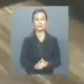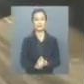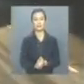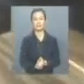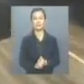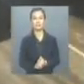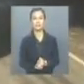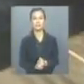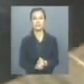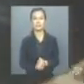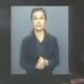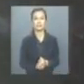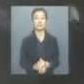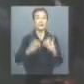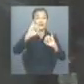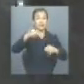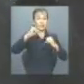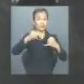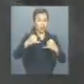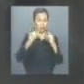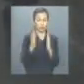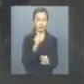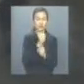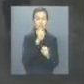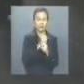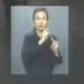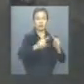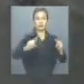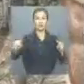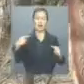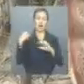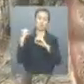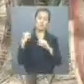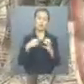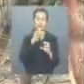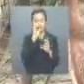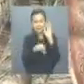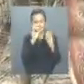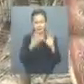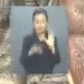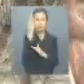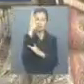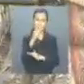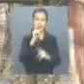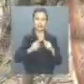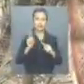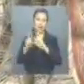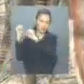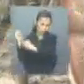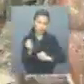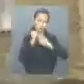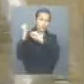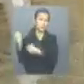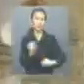ขณะที่สำนักงานเขตจตุจักรนะคะวันนี้ก็ได้เร่งกำจัดเศษขยะและใบไม้ตามบนถนนกำแพงเพชร3ทางเข้าสวนรถไ